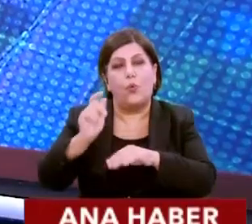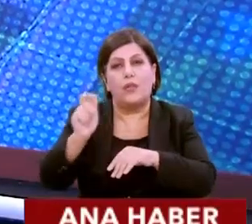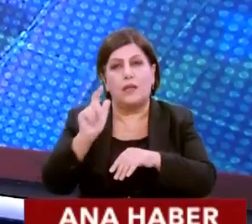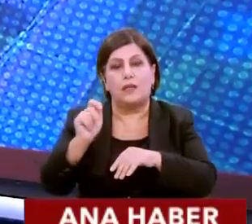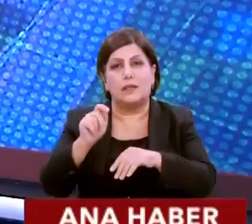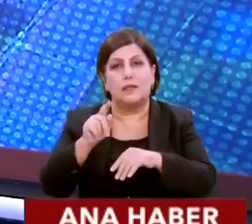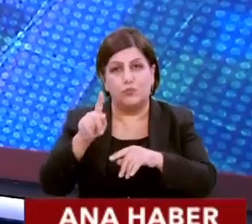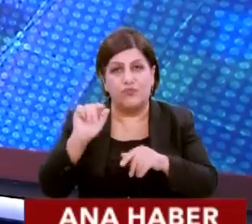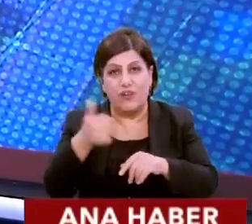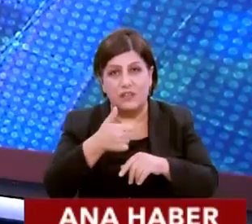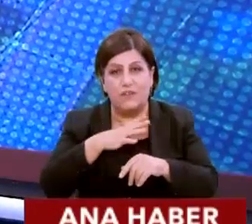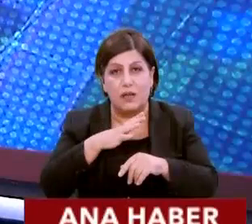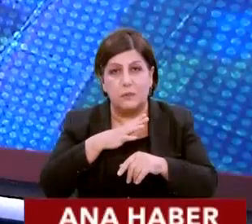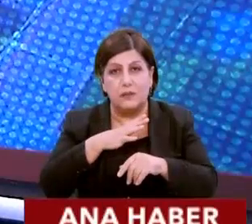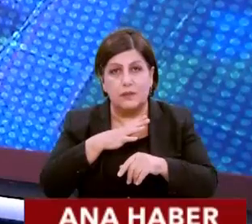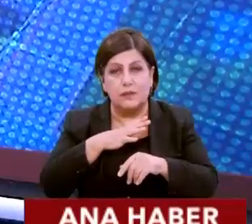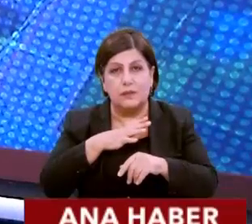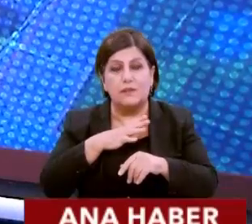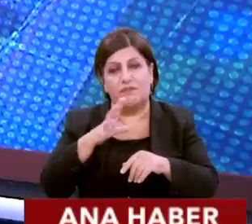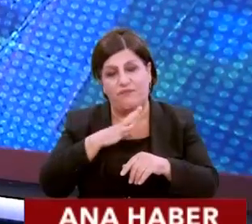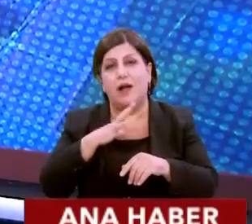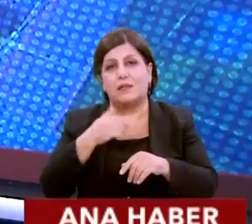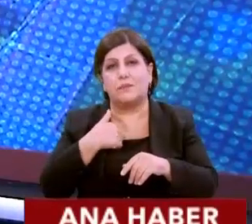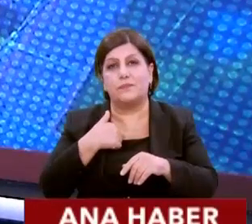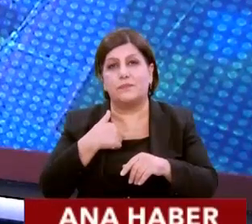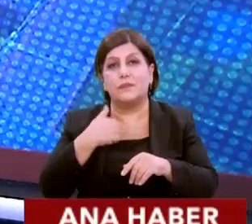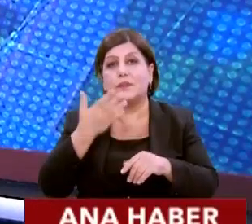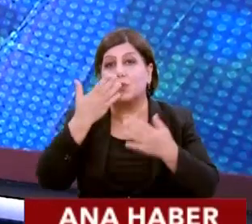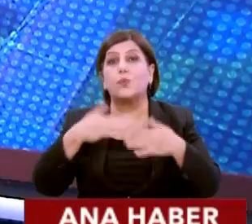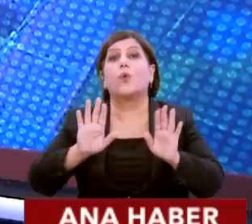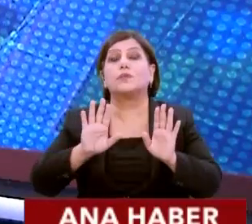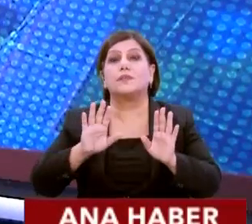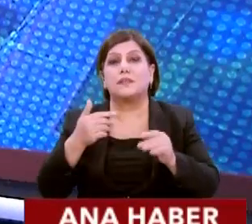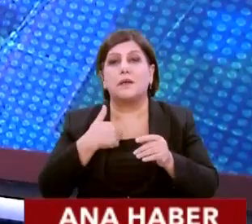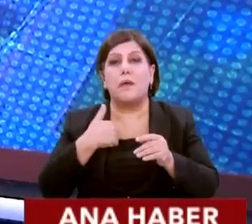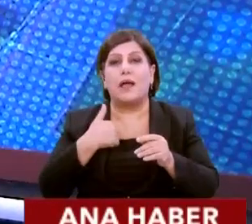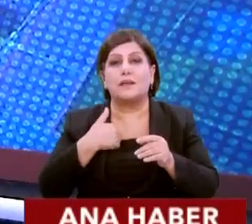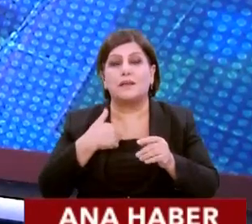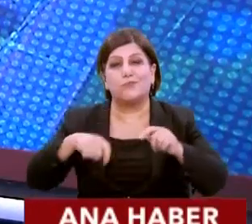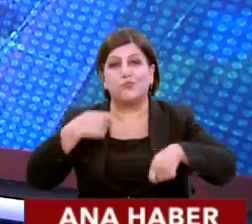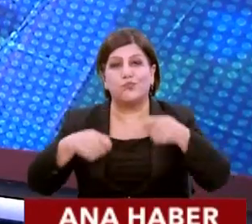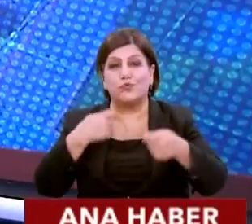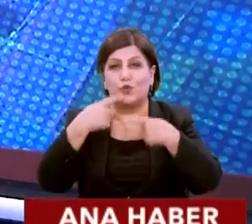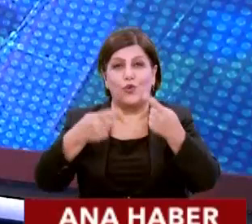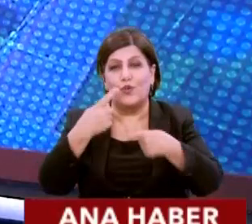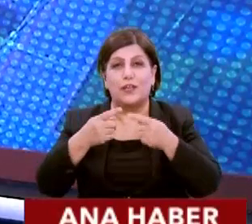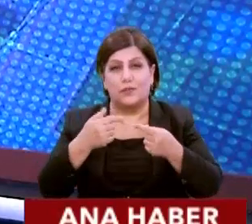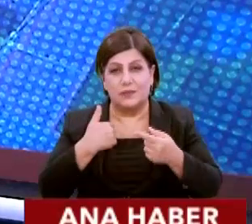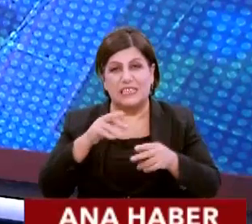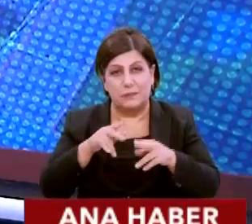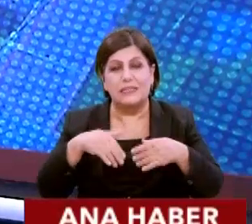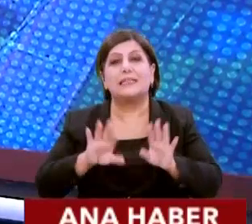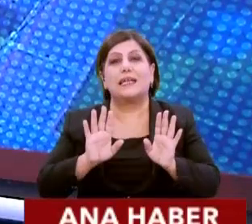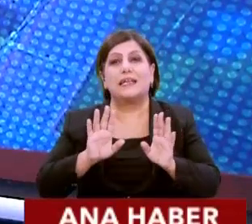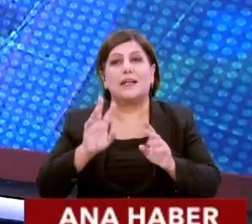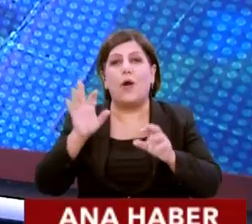Bunun etkisi Bence vardır Eğer yoksa Bunun etkisi Ben spekül ediyorsam İlber Ortaylı hocanın söyledikleri